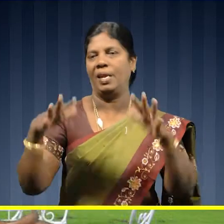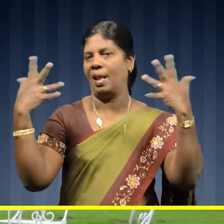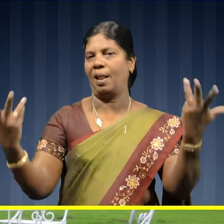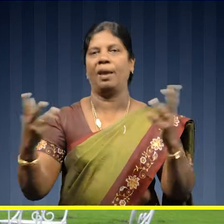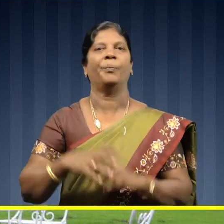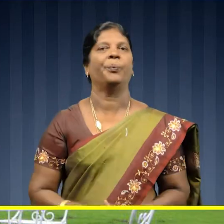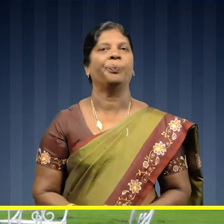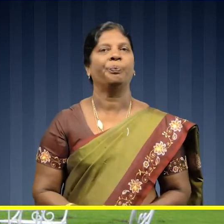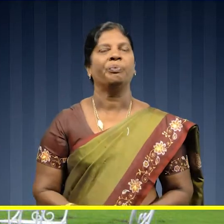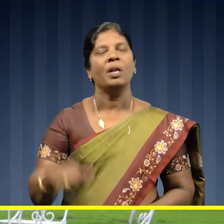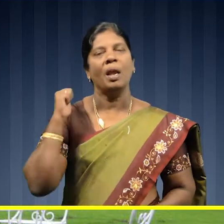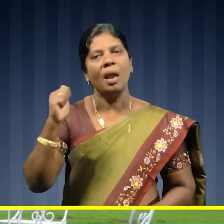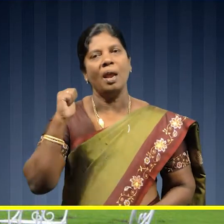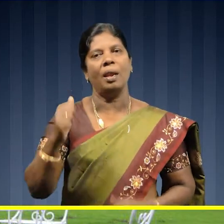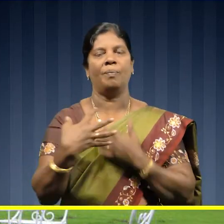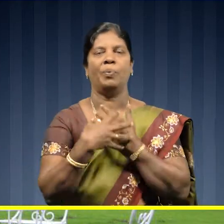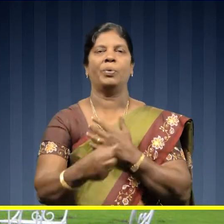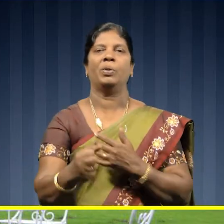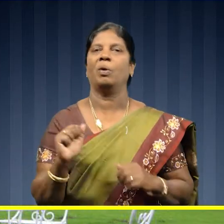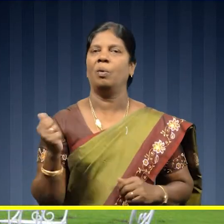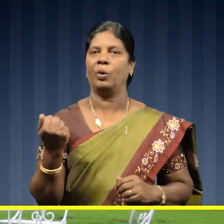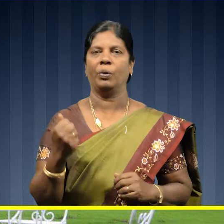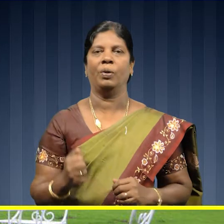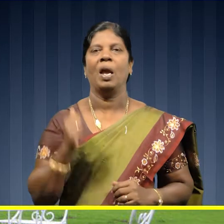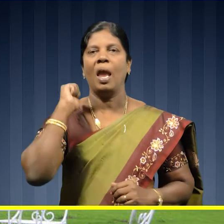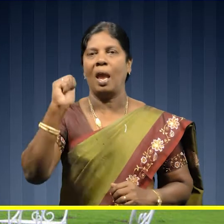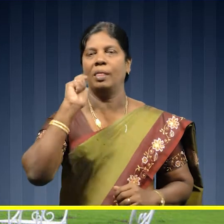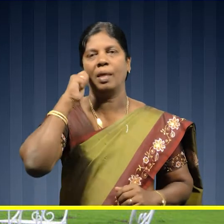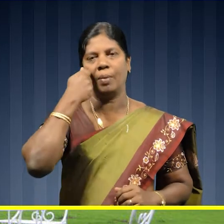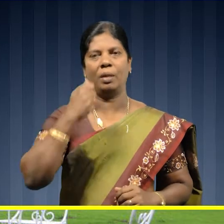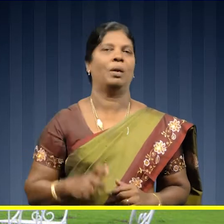வழியே கிடையாது. அப்படியானால் என்ன புரிந்து கொள்வது?